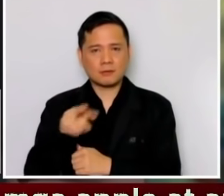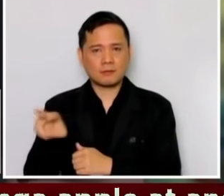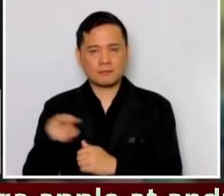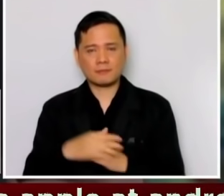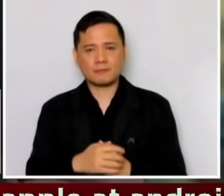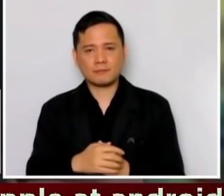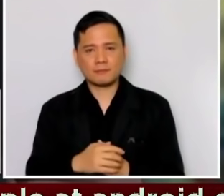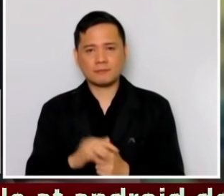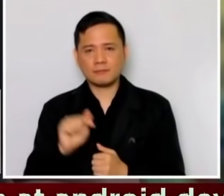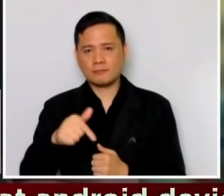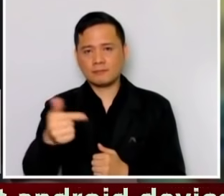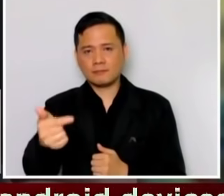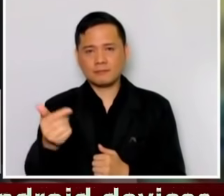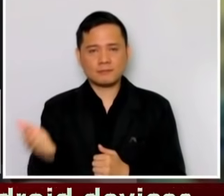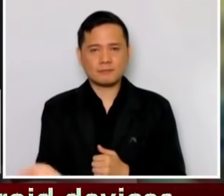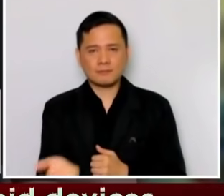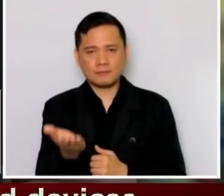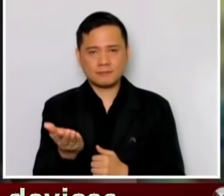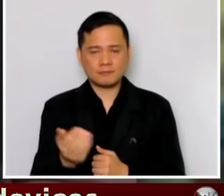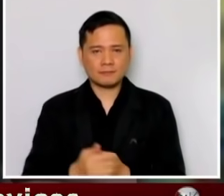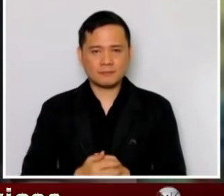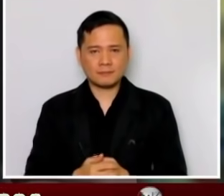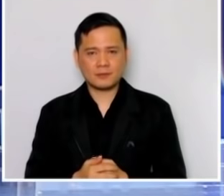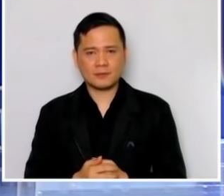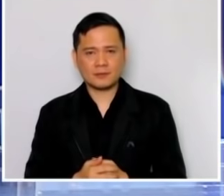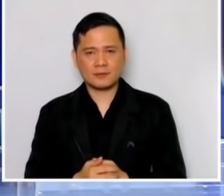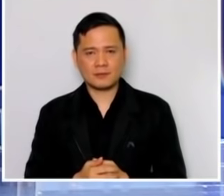ABS-CBN News, Baguio City.